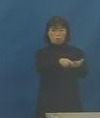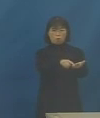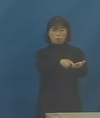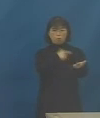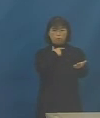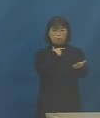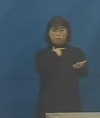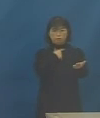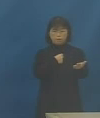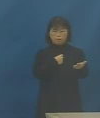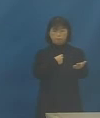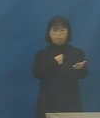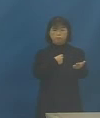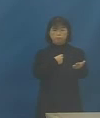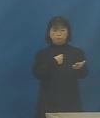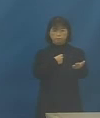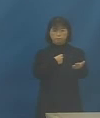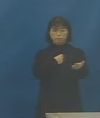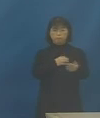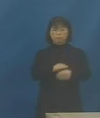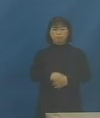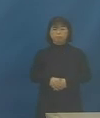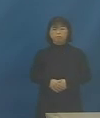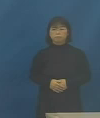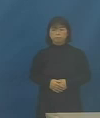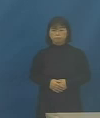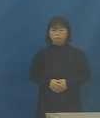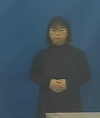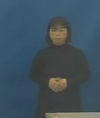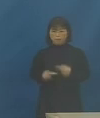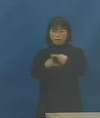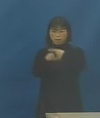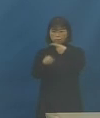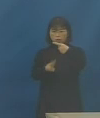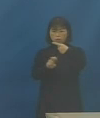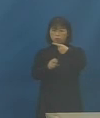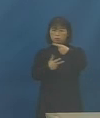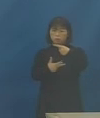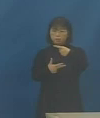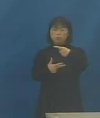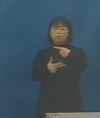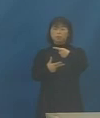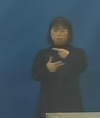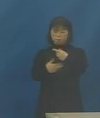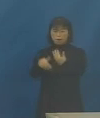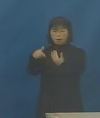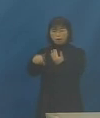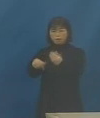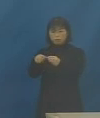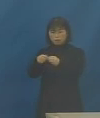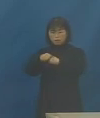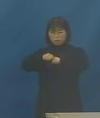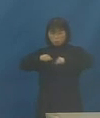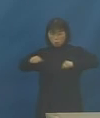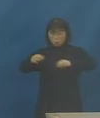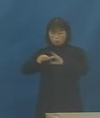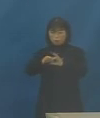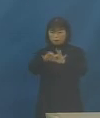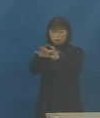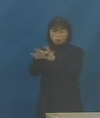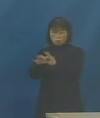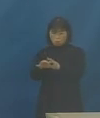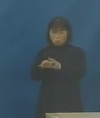ことになりましたまたあの27日の日には完成攻撃でも開催されますここでも